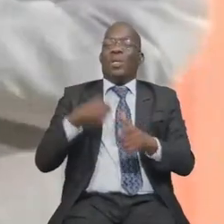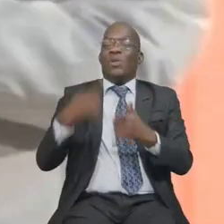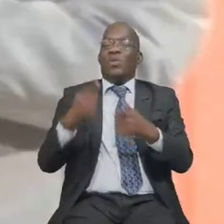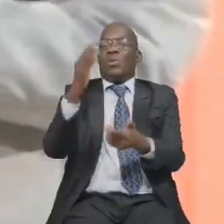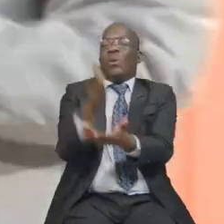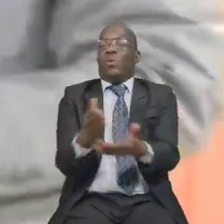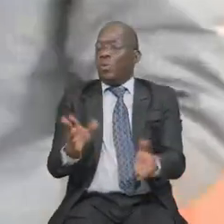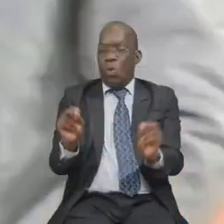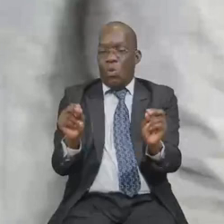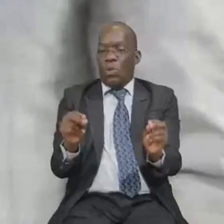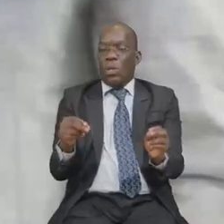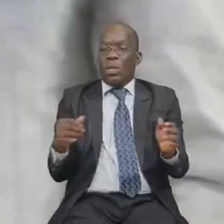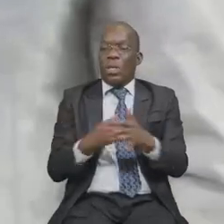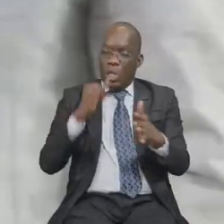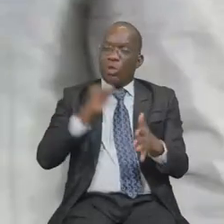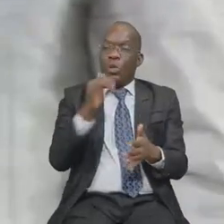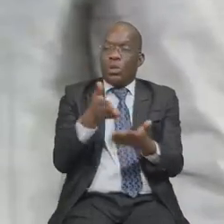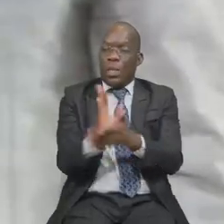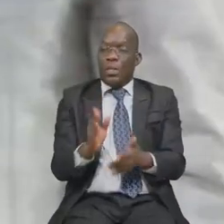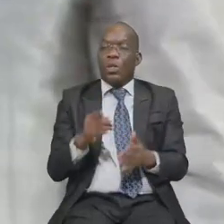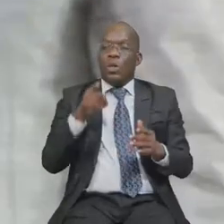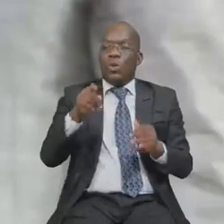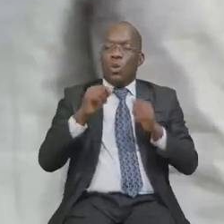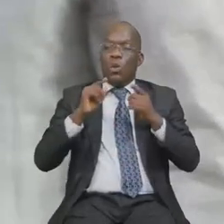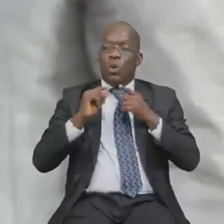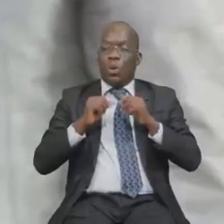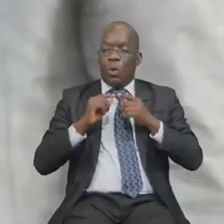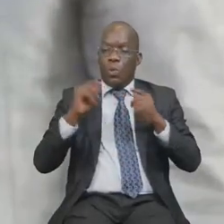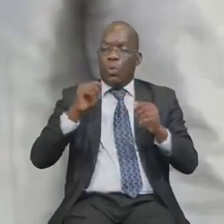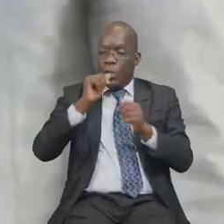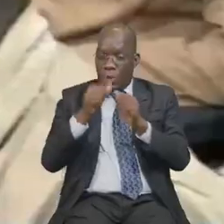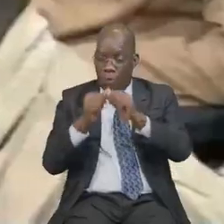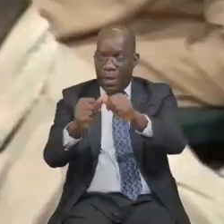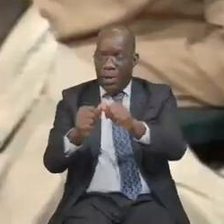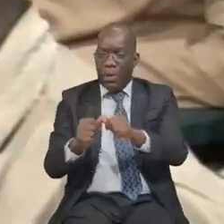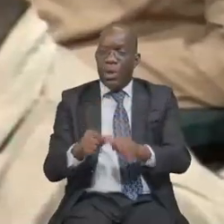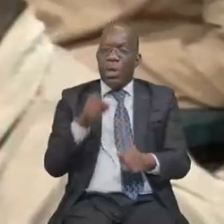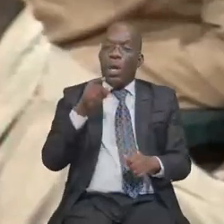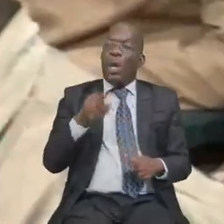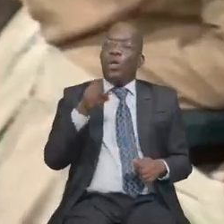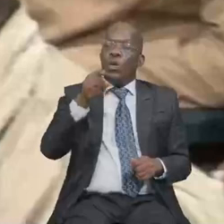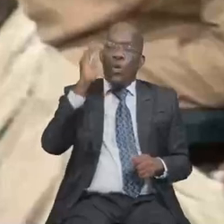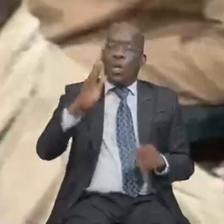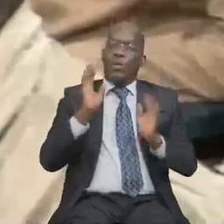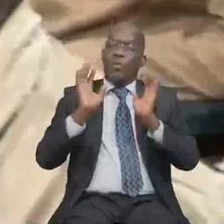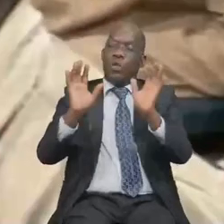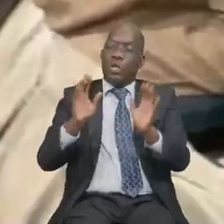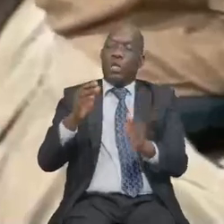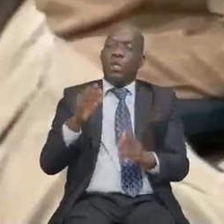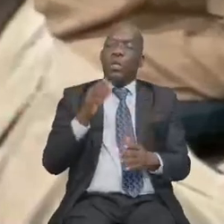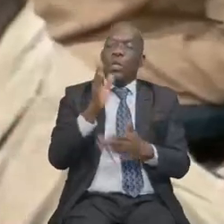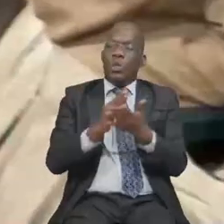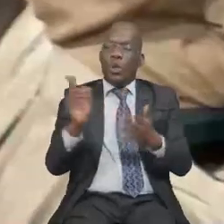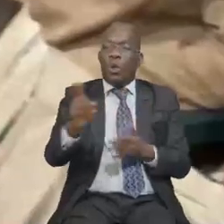comme ça. Tu dois continuer à persévérer. Et tu vas persévérer. Quelqu'un là-bas, tu vas élever. Quelqu'un là-bas va